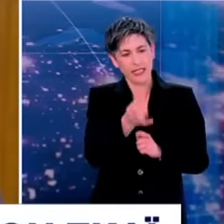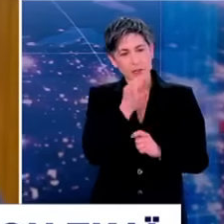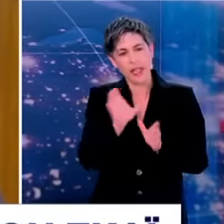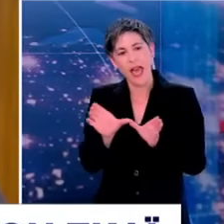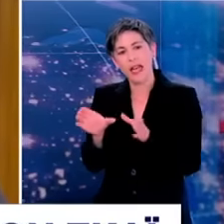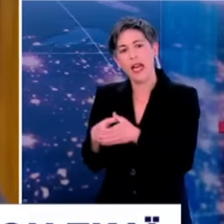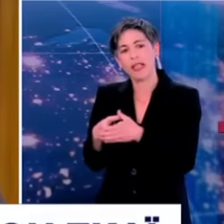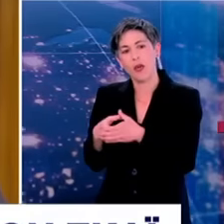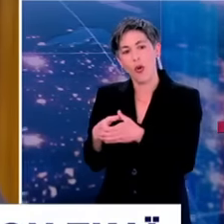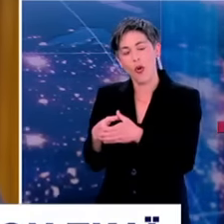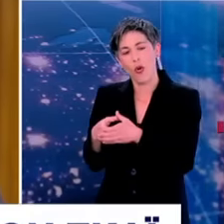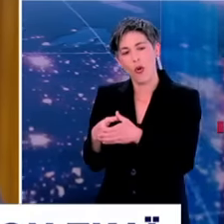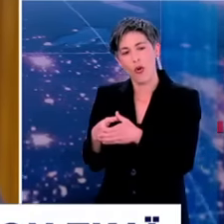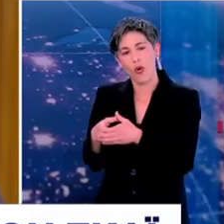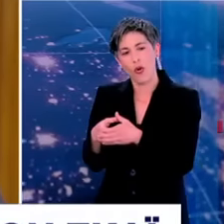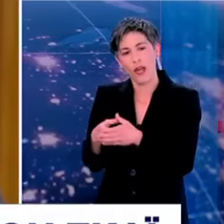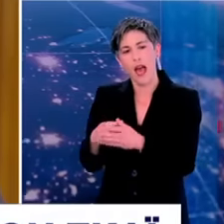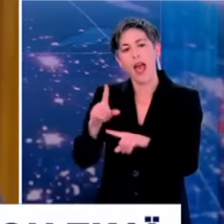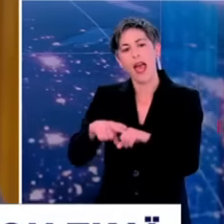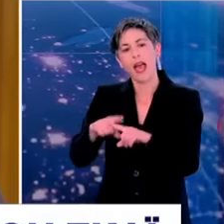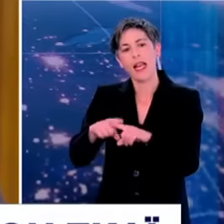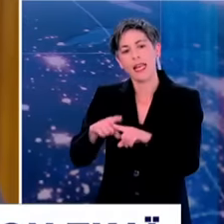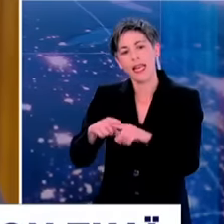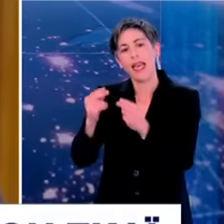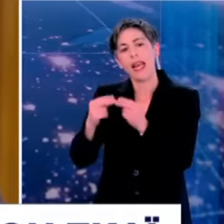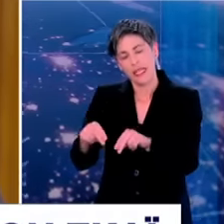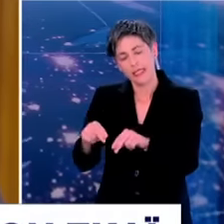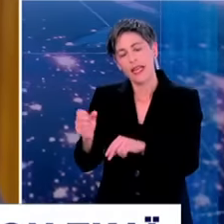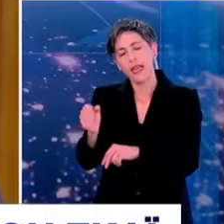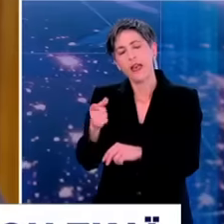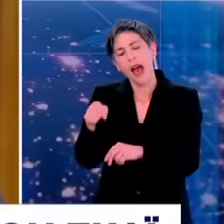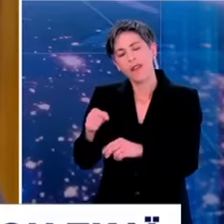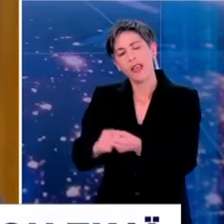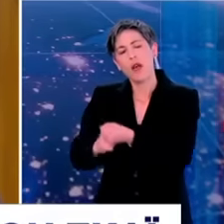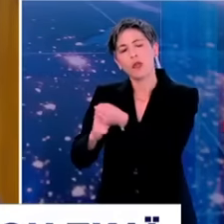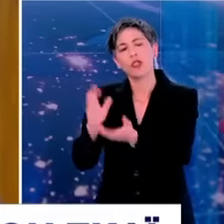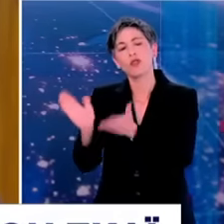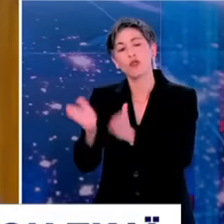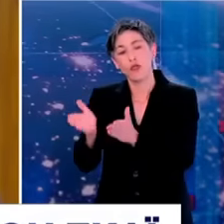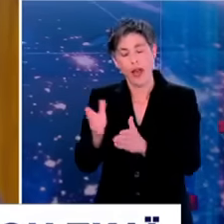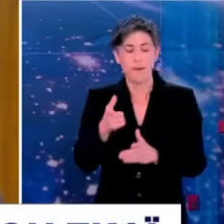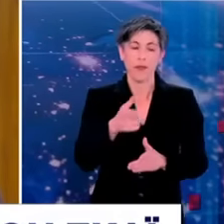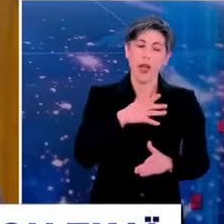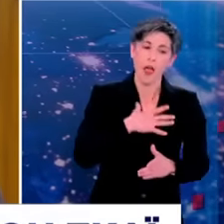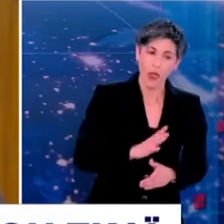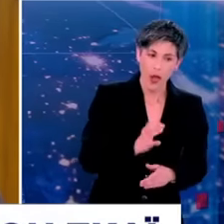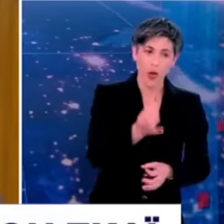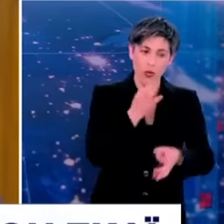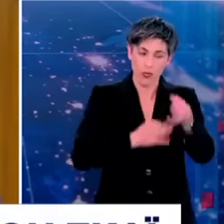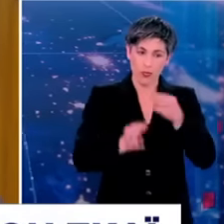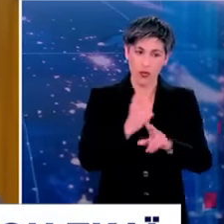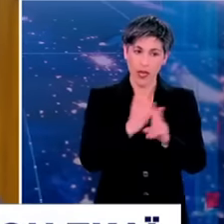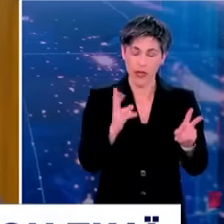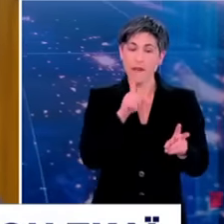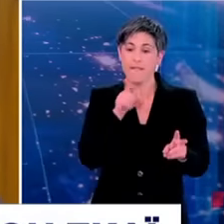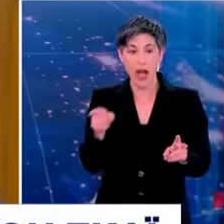περιπτώσει, των κομμάτων, την Ελληνική Λύση, που υπηρετούν τη βία. Θέλω να μου ξεκαθαρίσετε αν πιστεύετε ότι είναι ένα κόμμα που